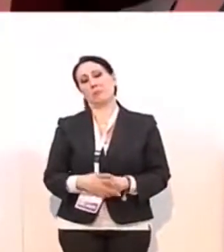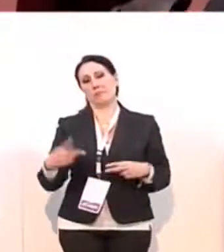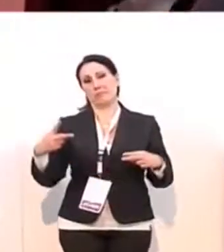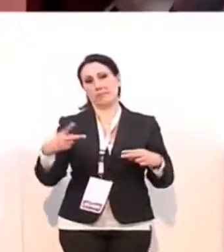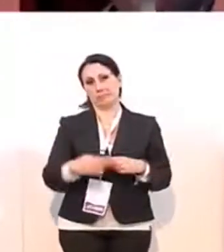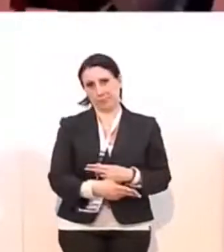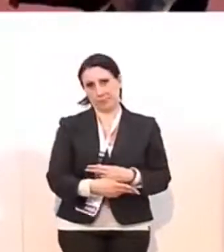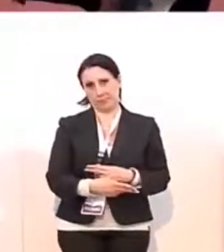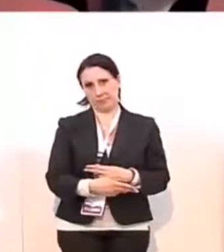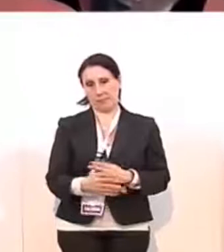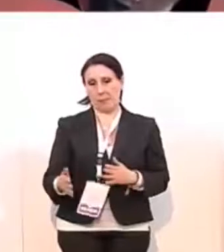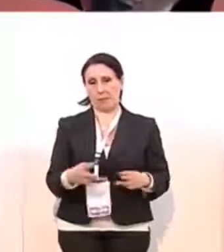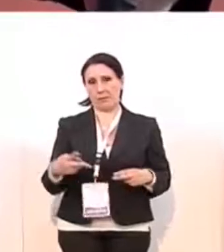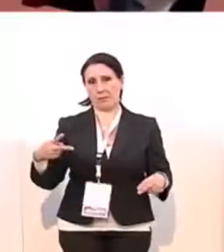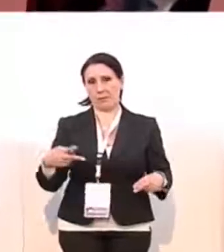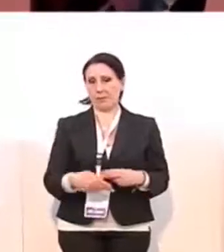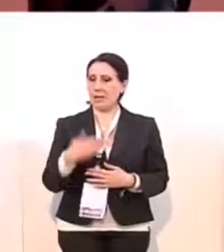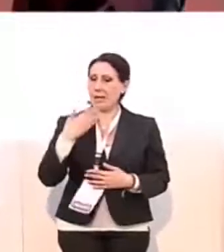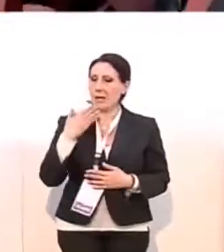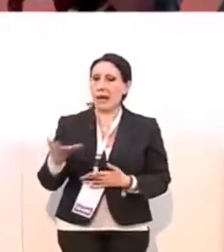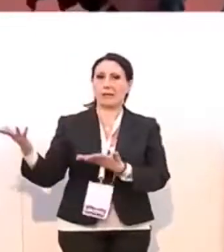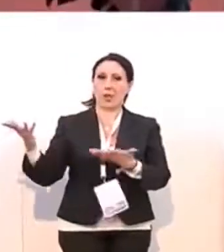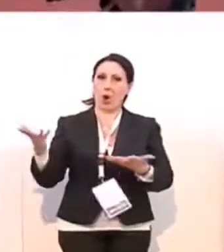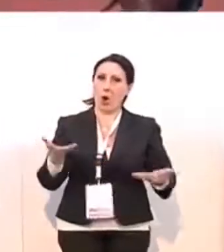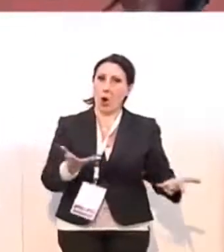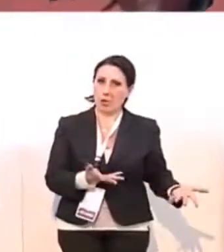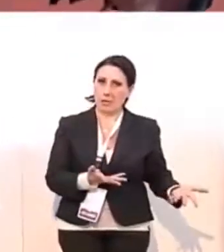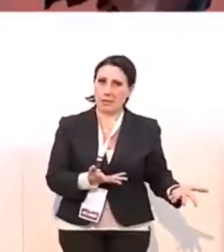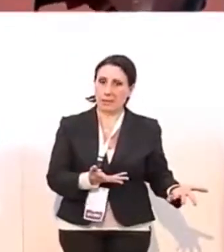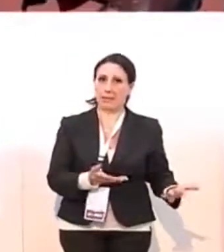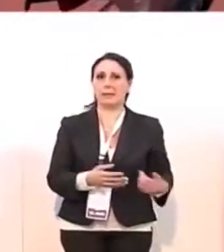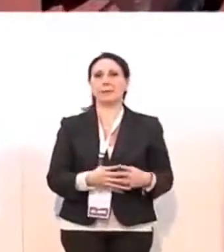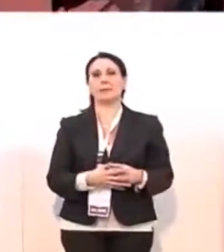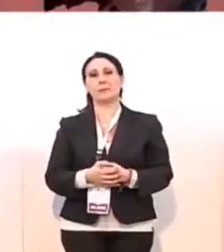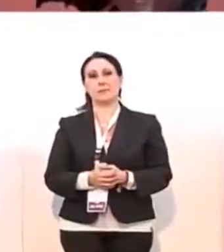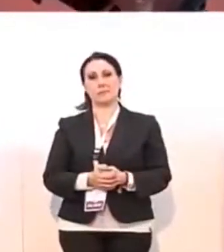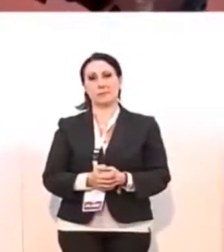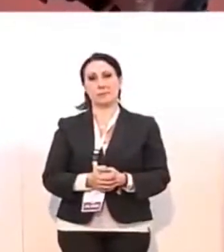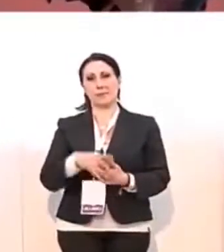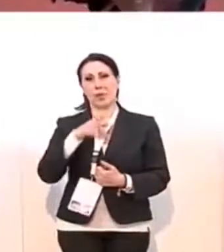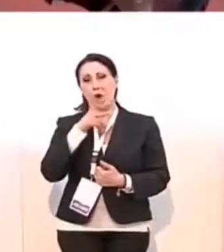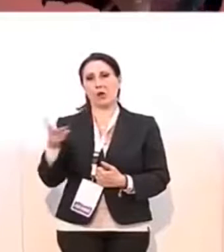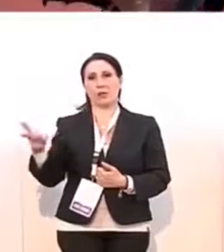momento qua. Io ringrazio i nostri ospiti, il Presidente della Regione Umbria, Catuscia Marini, il Vice Ministro dello